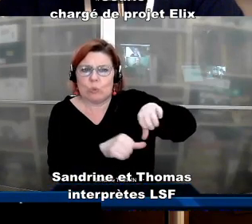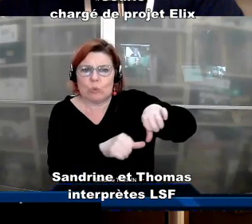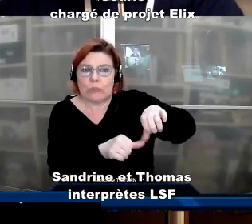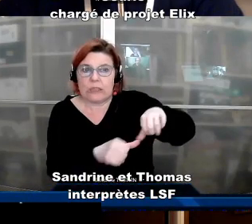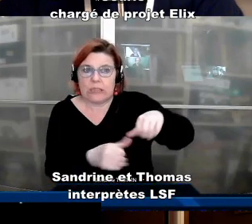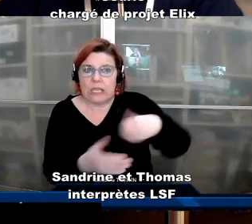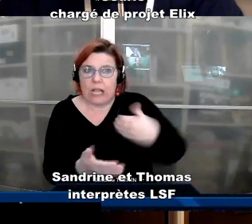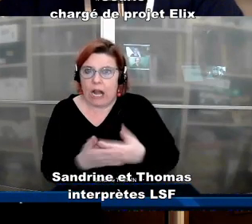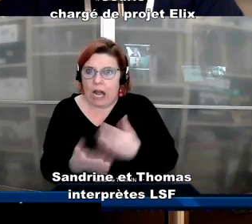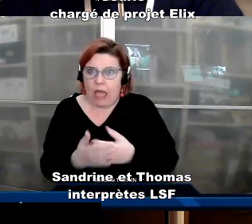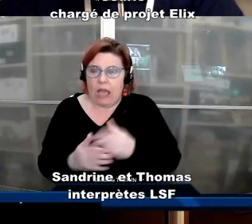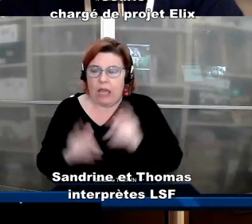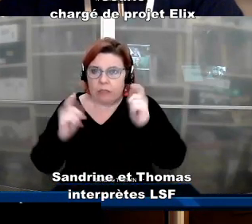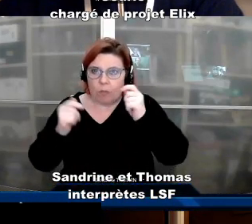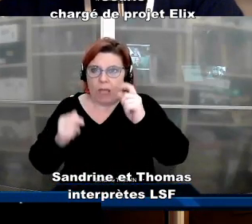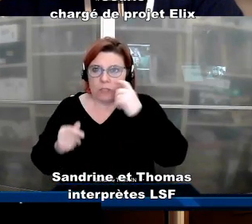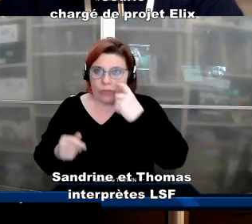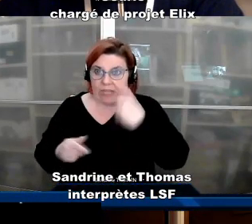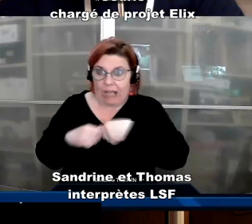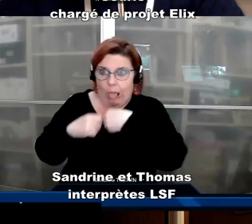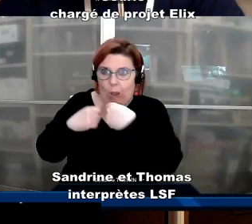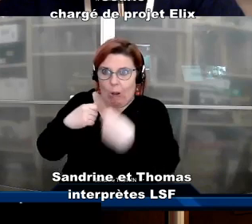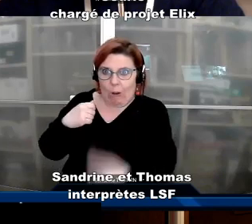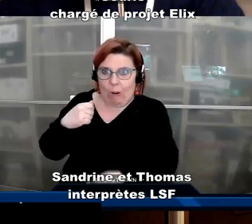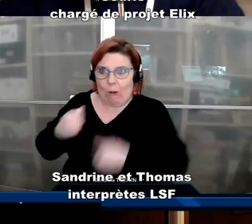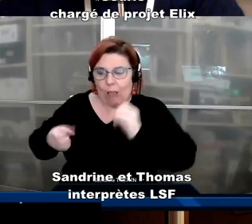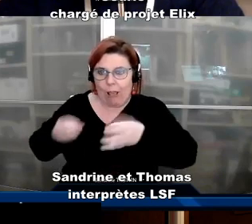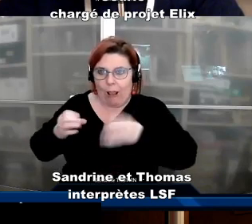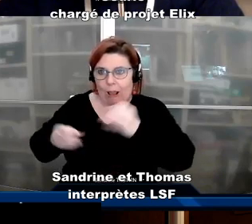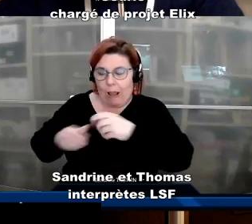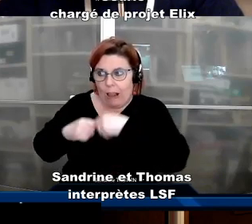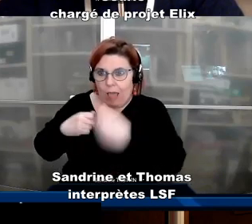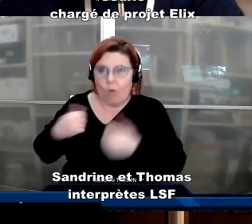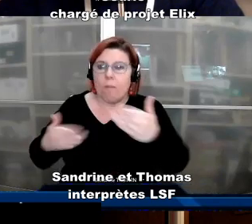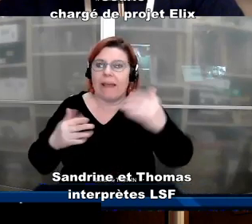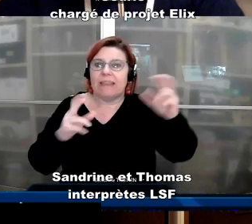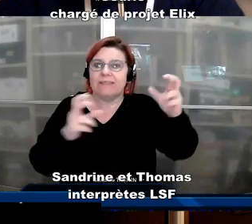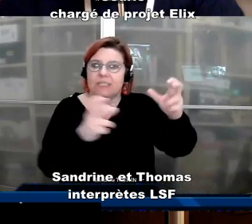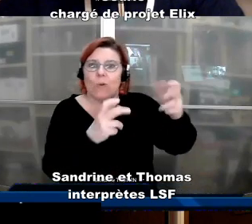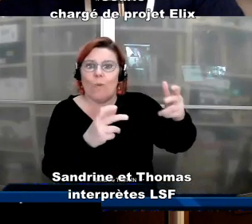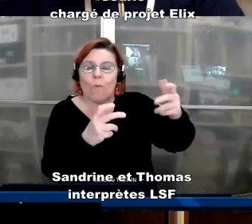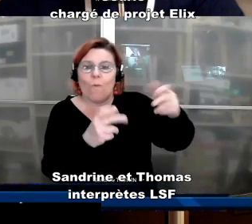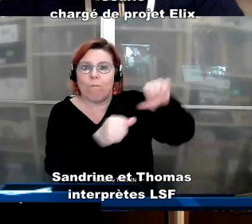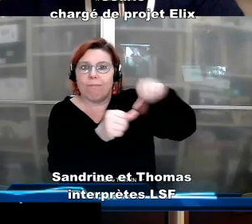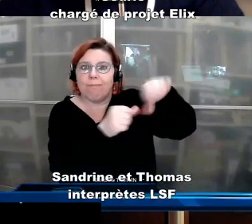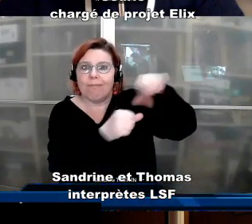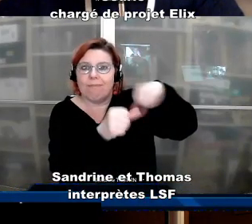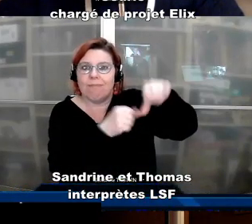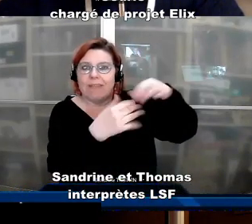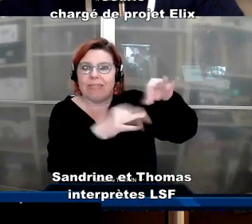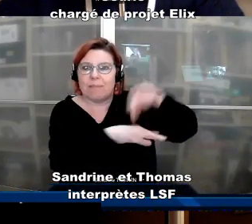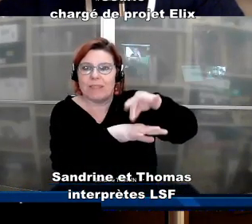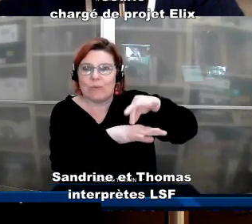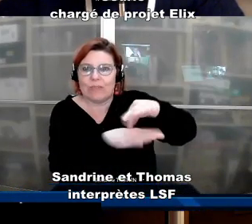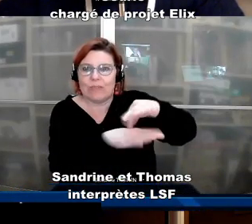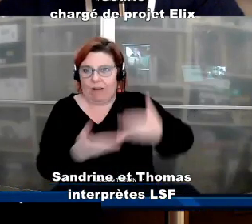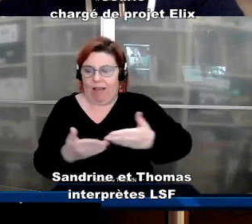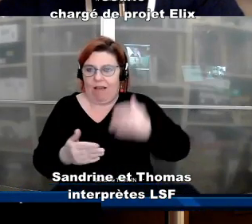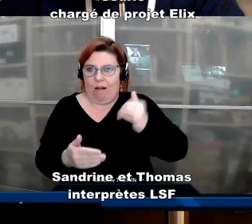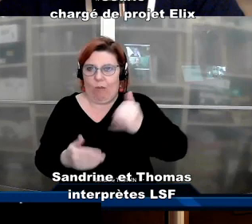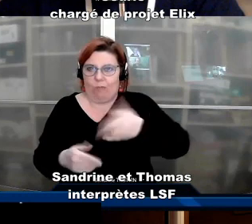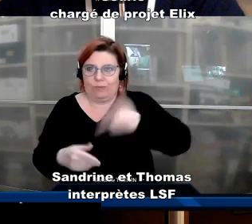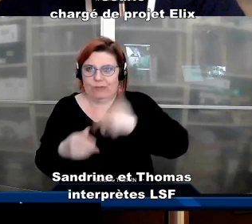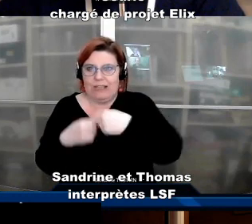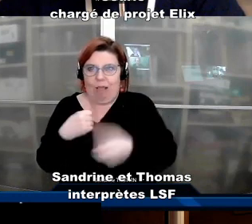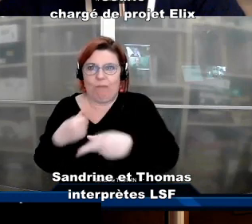tiennent super longtemps, Sandrine et Thomas, par rapport à ce qu'on a pu voir à la télé pour les discours d'Emmanuel Macron ou de